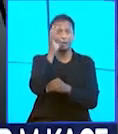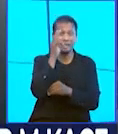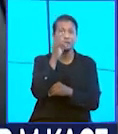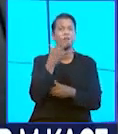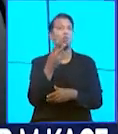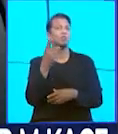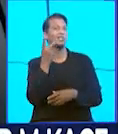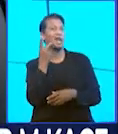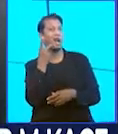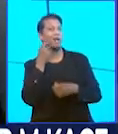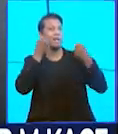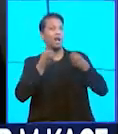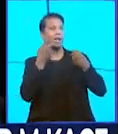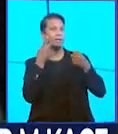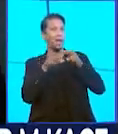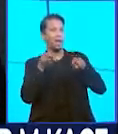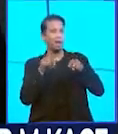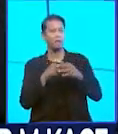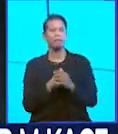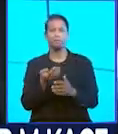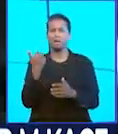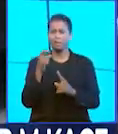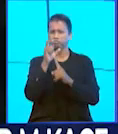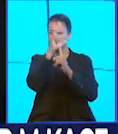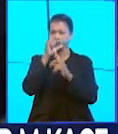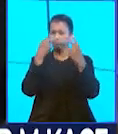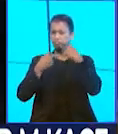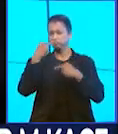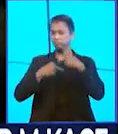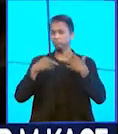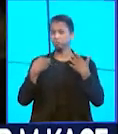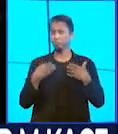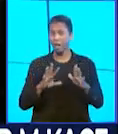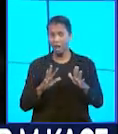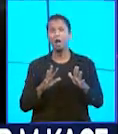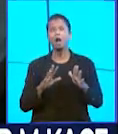sejumlah penjaga tahanan. Setelah pemeriksaan, penyidik akan gelar perkara untuk